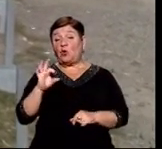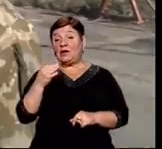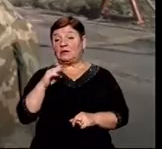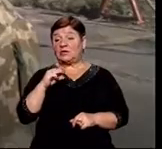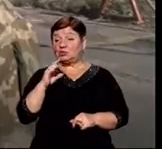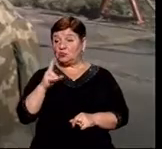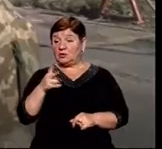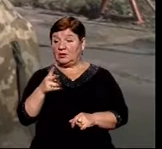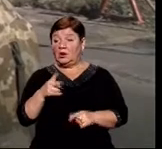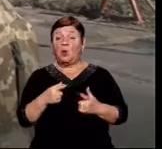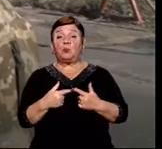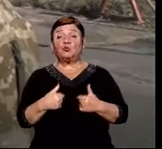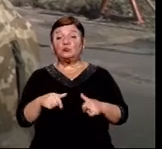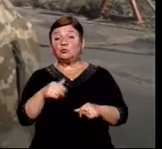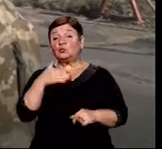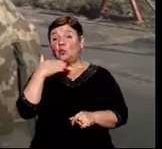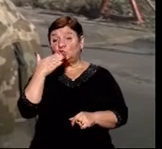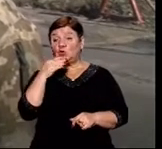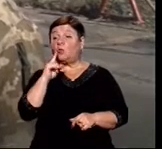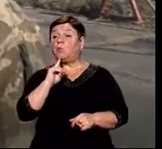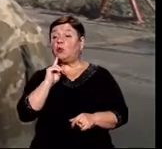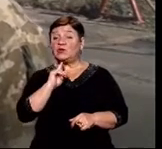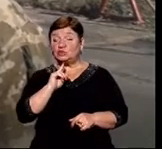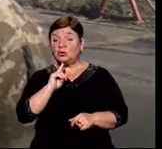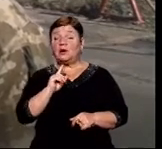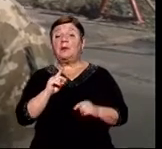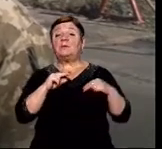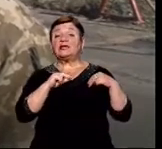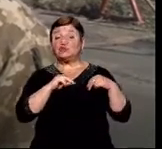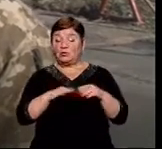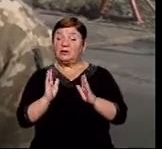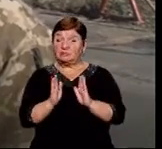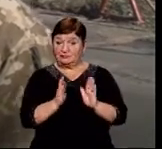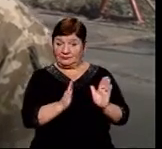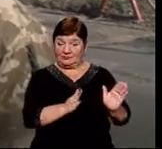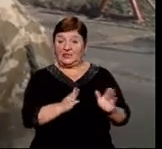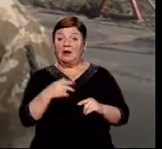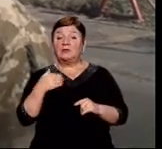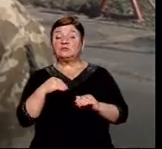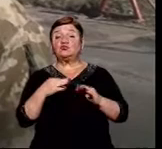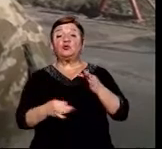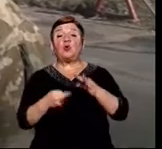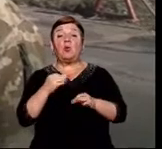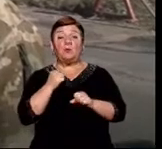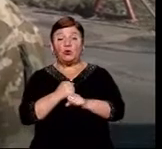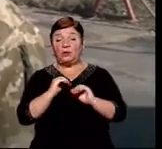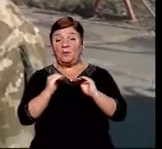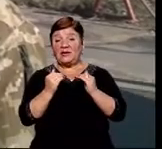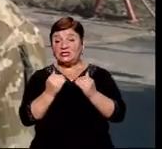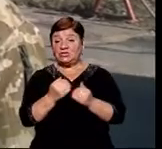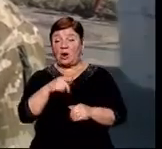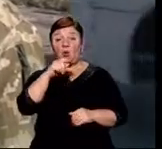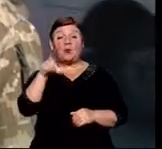Трачук. Пропуск «Ужгород» поки що працює в штатному режимі. Жодних вказівок щодо обмеження роботи або пропуску